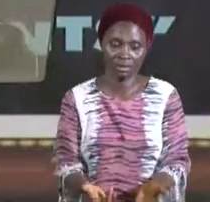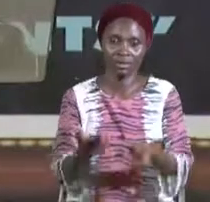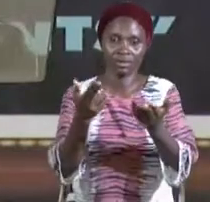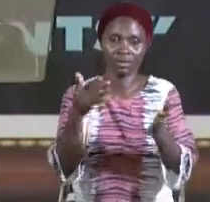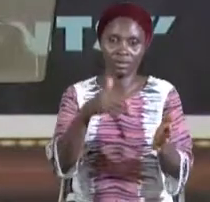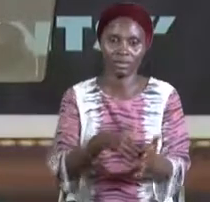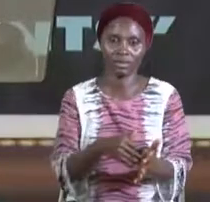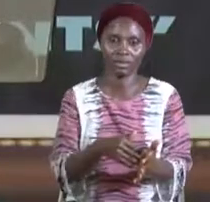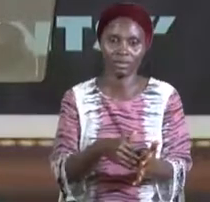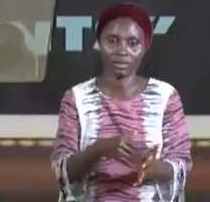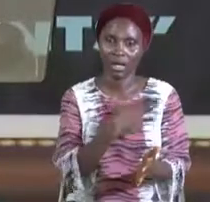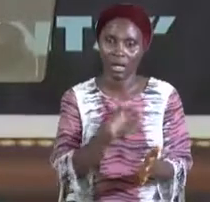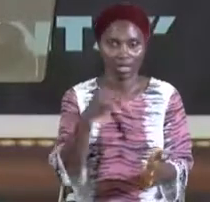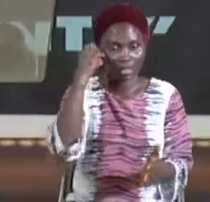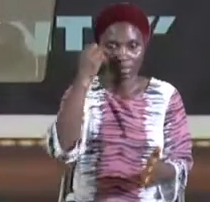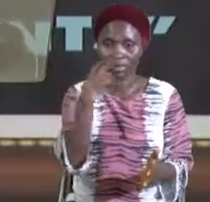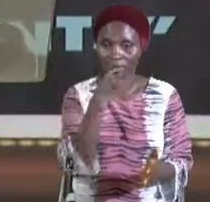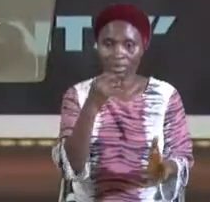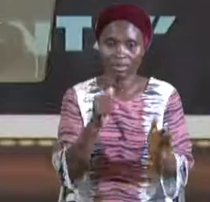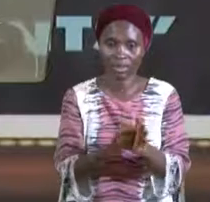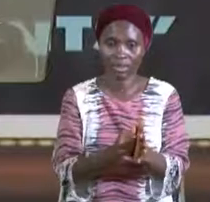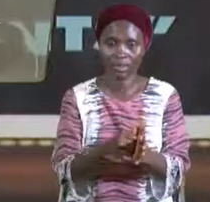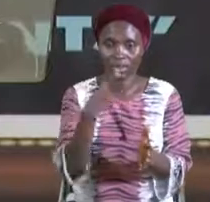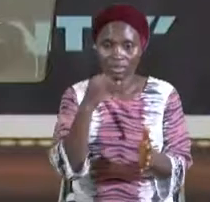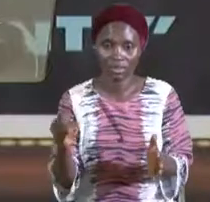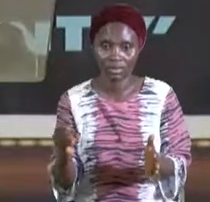Il leur disa ces choses ouvertement.